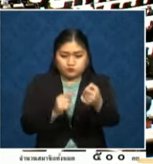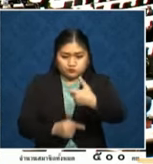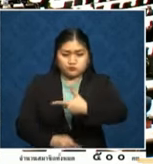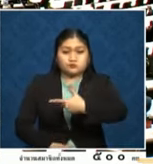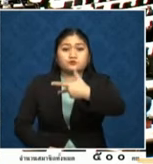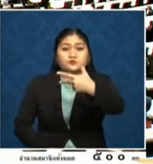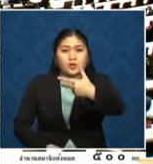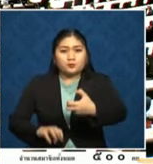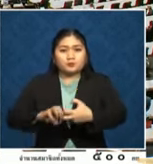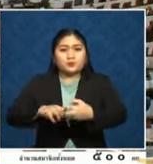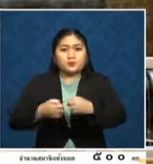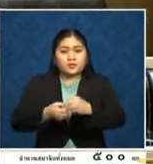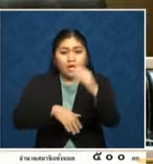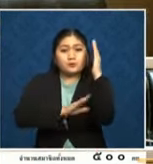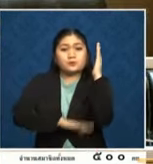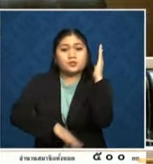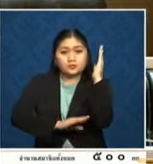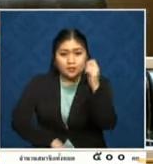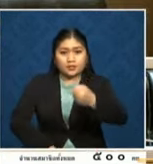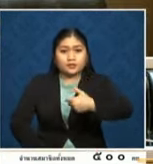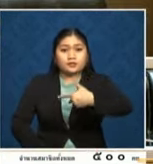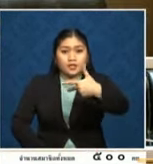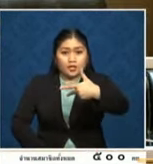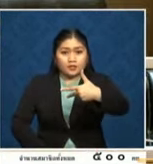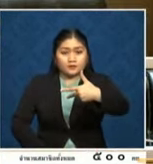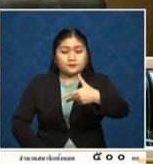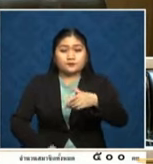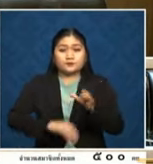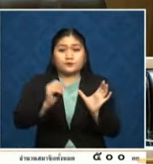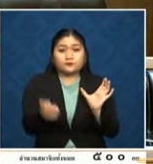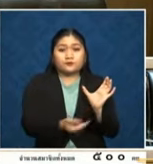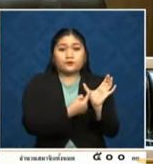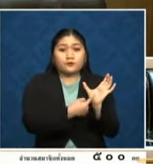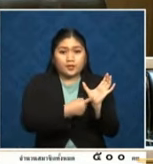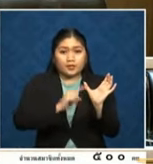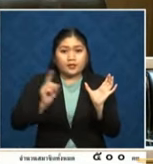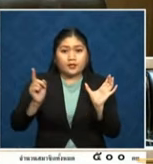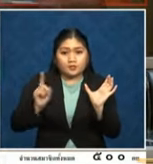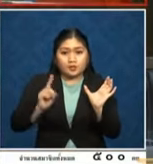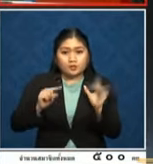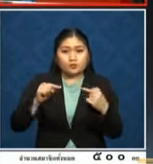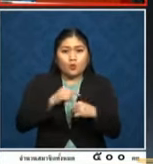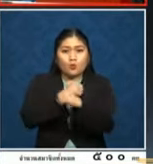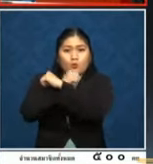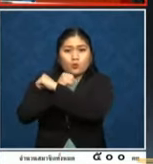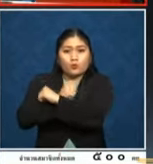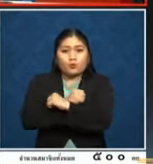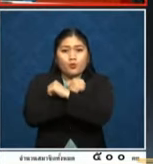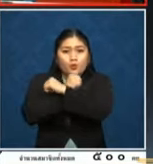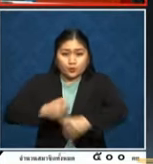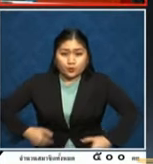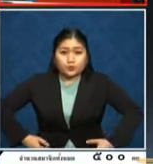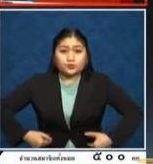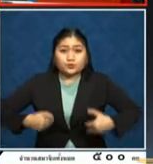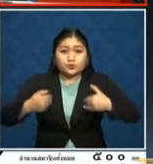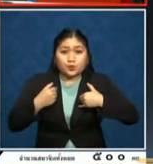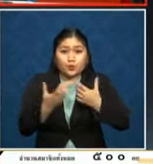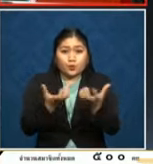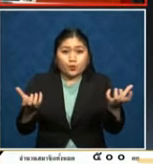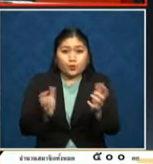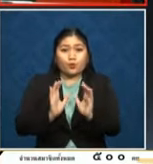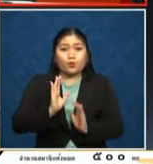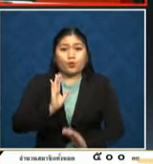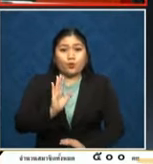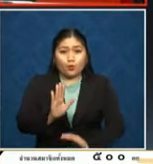ครับที่เป็นปัญหาในเขตพื้นที่ขอสไลด์ด้วยนะครับเรื่องแรกก็คือในเรื่องของความปลอดภัยในชีวิตและทรัพย์สินของพี่น้องประชา